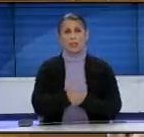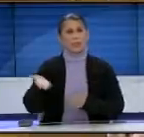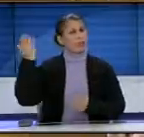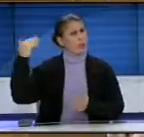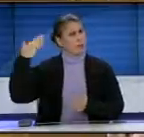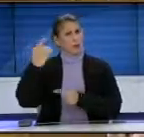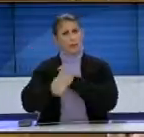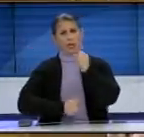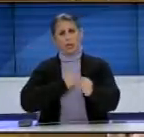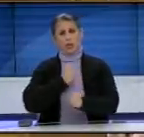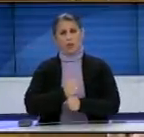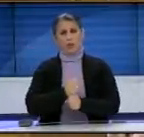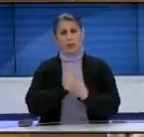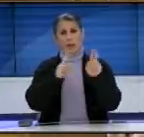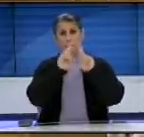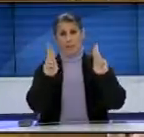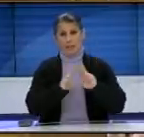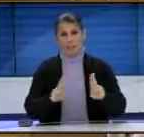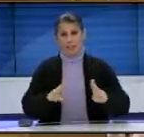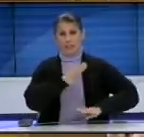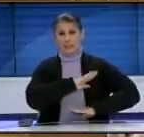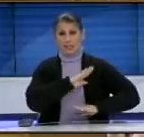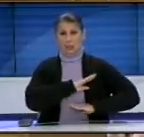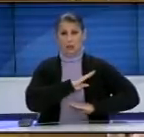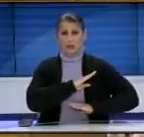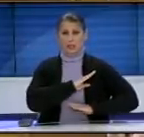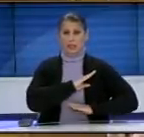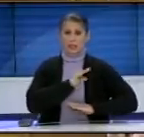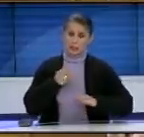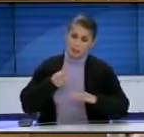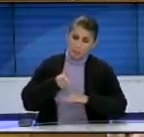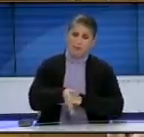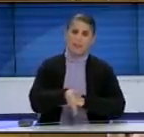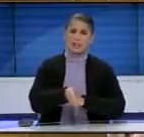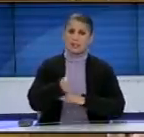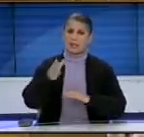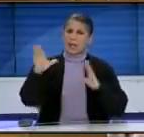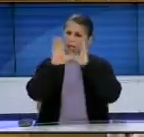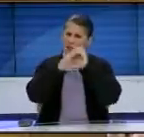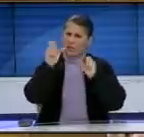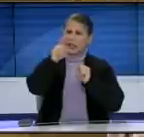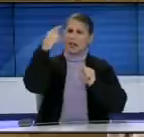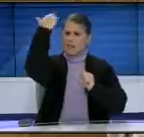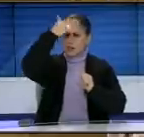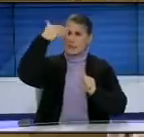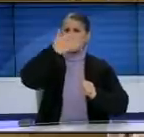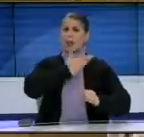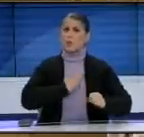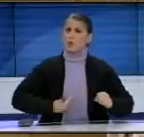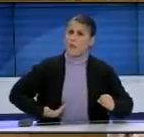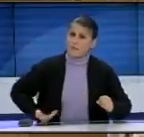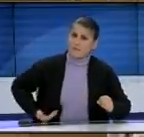χρόνια, με διεθνείς στρατιωτικές επεμβάσεις στο Ιράκ, στο Αφγανιστάν, στη